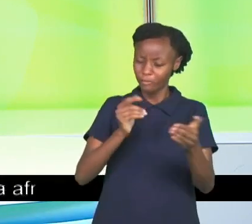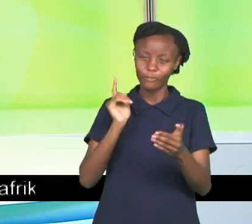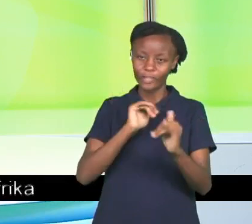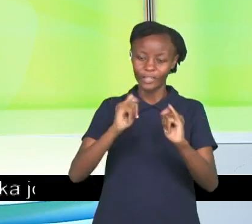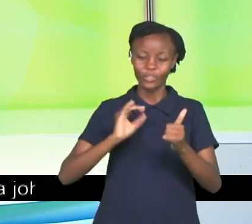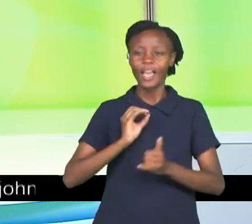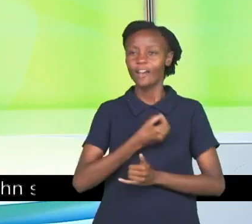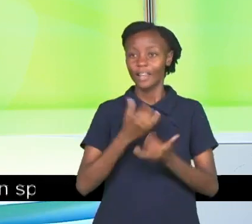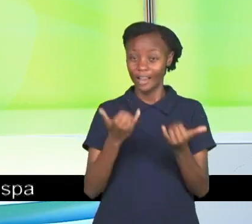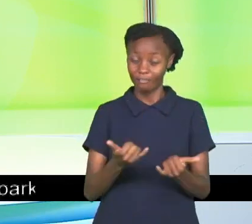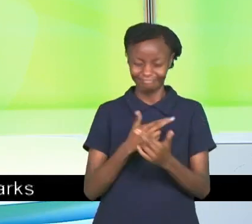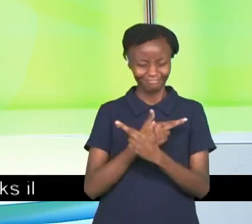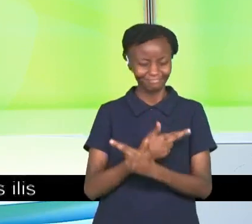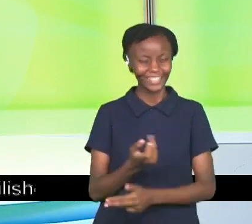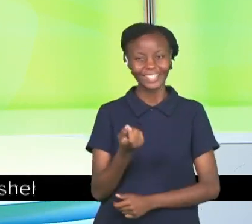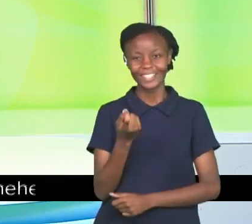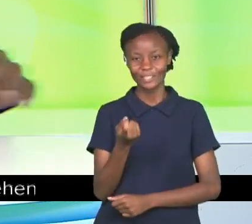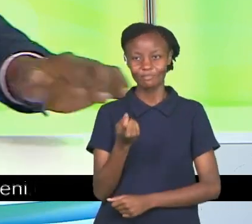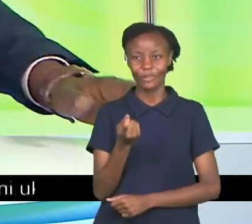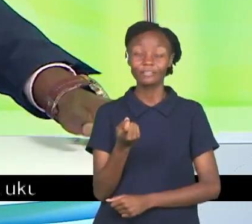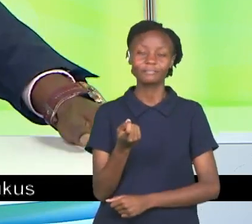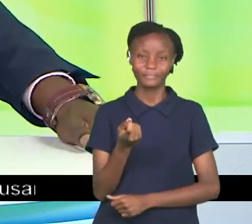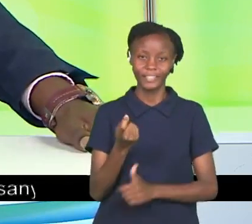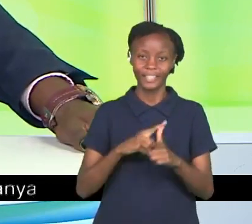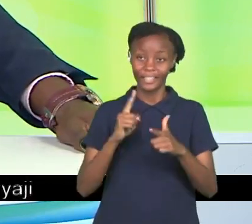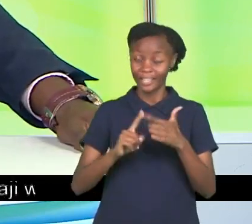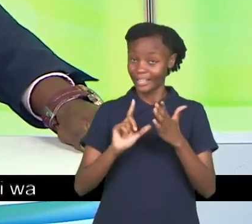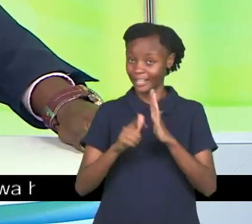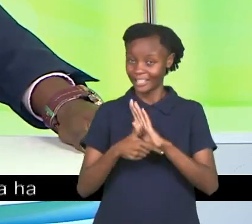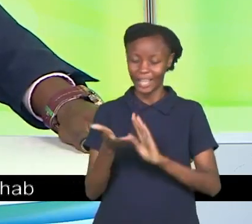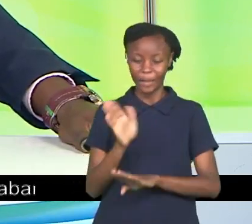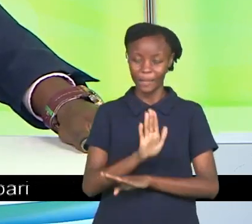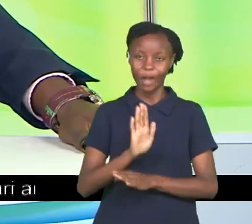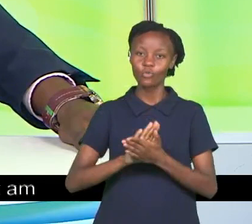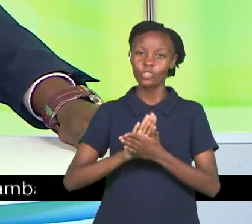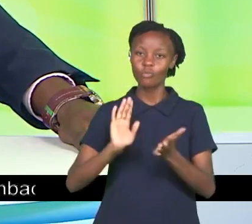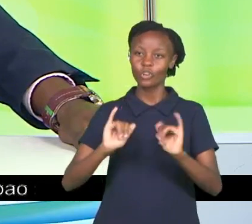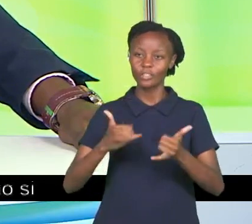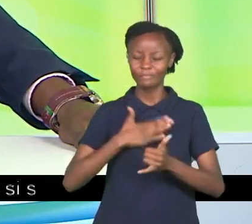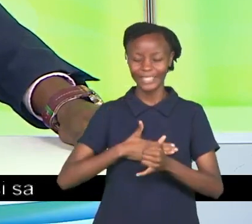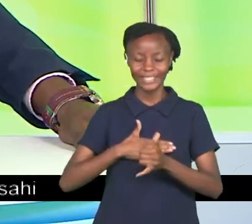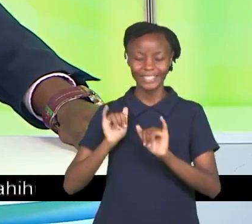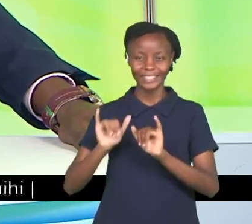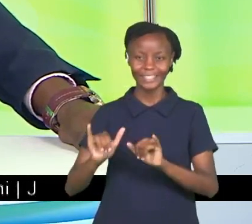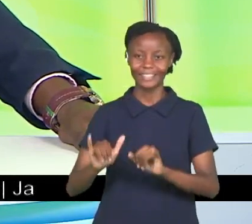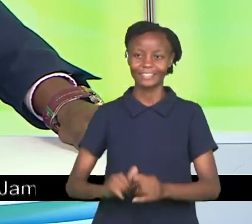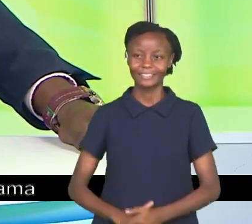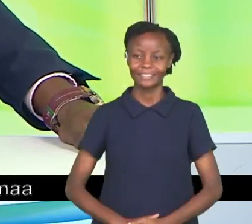za siku ya leo. Kwa sasa nachukua mapumziko angalau nipate tama la maji, nitarudi na mengi zaidi. La, usibonyeze